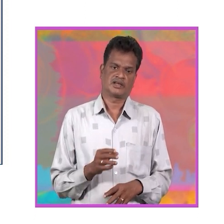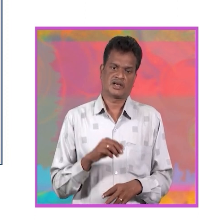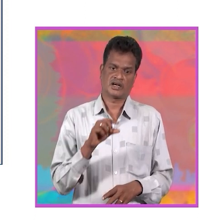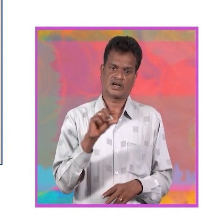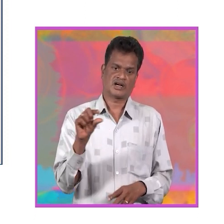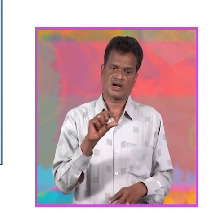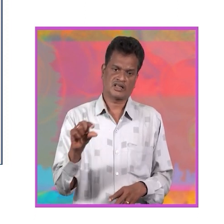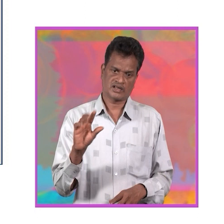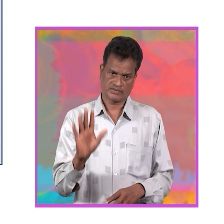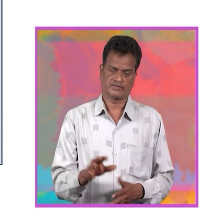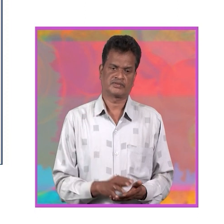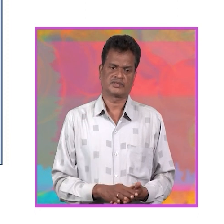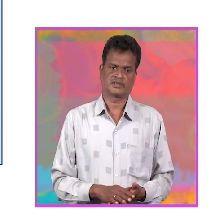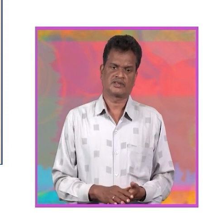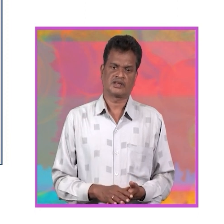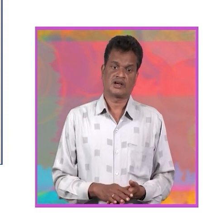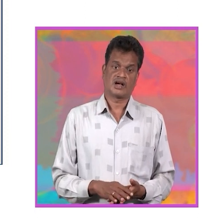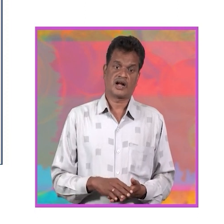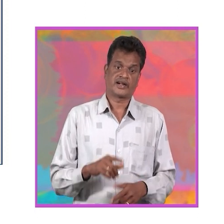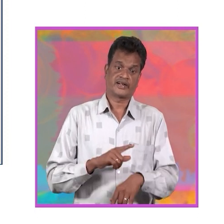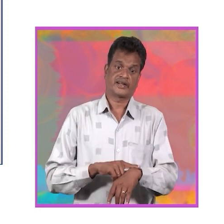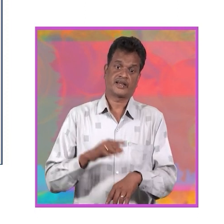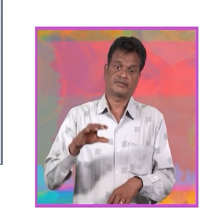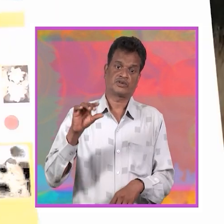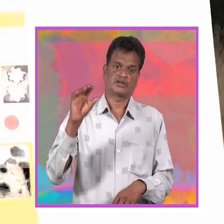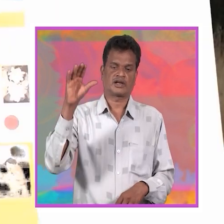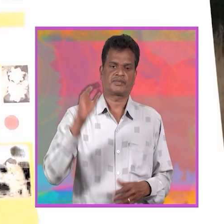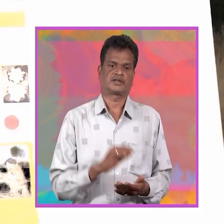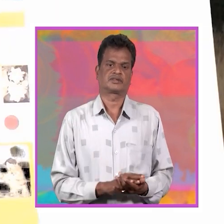காலத்தில் காலத்தை குறிக்கக்கூடிய பெயர் காலப்பெயர் எனப்படும்.